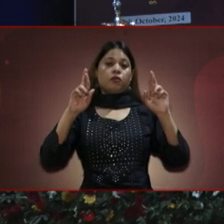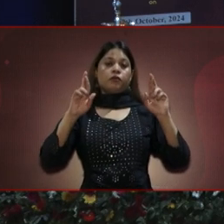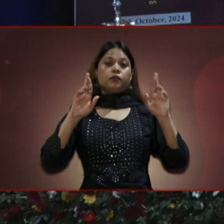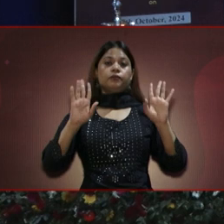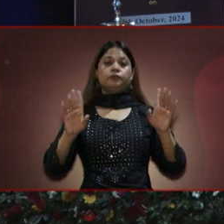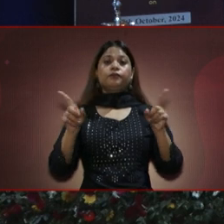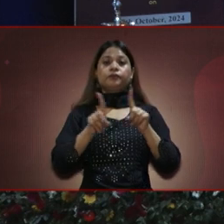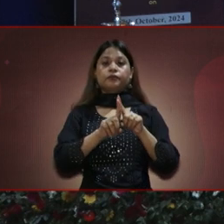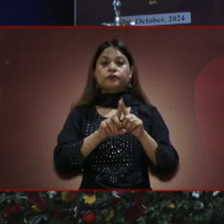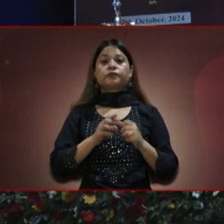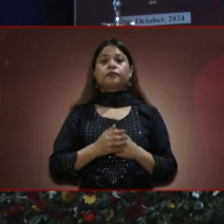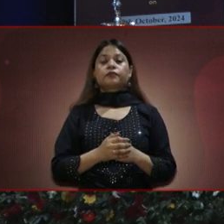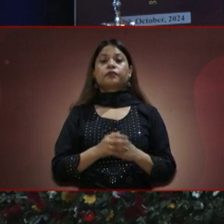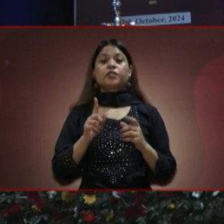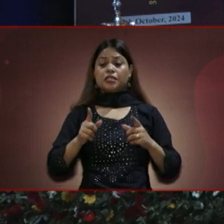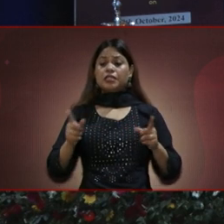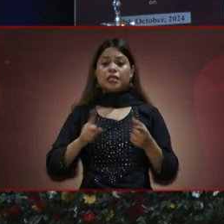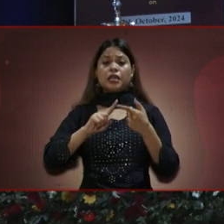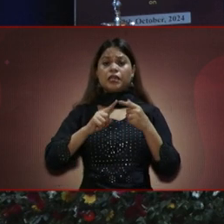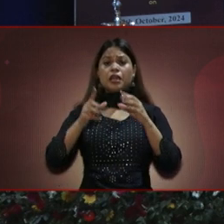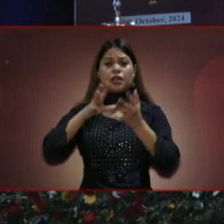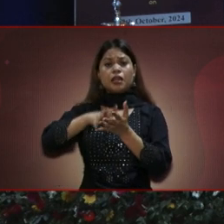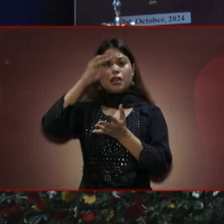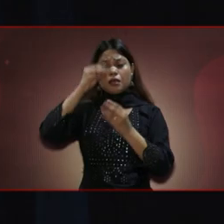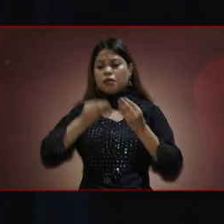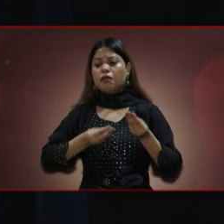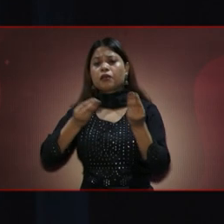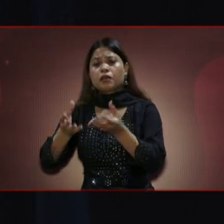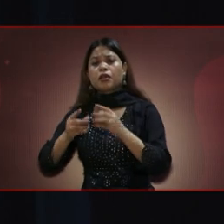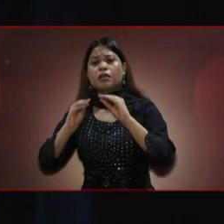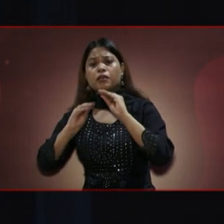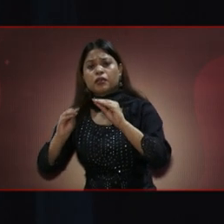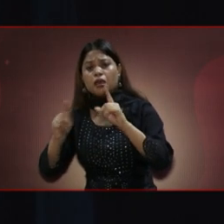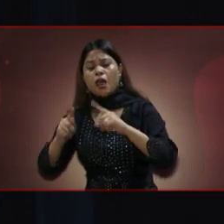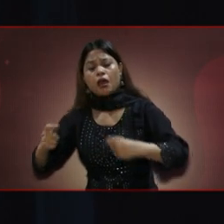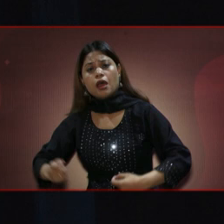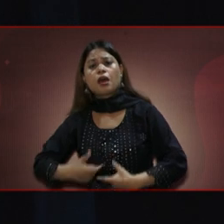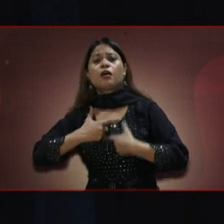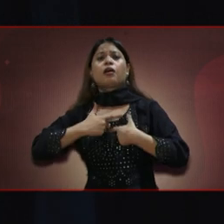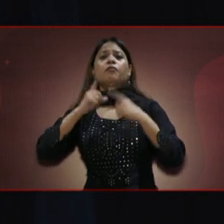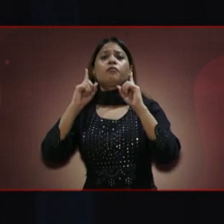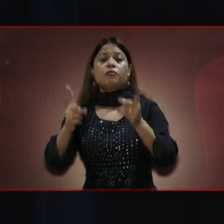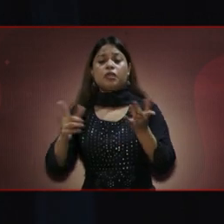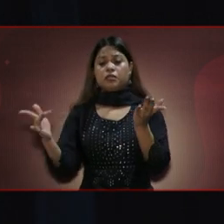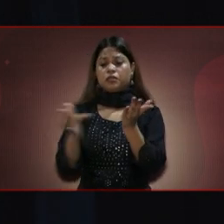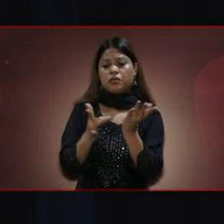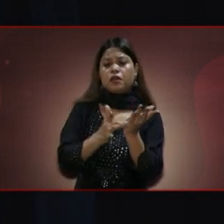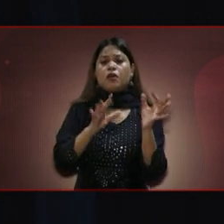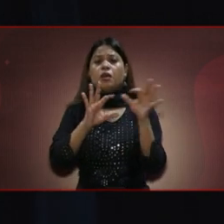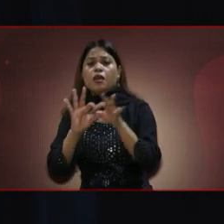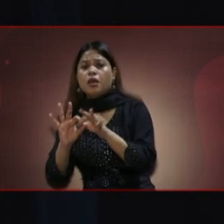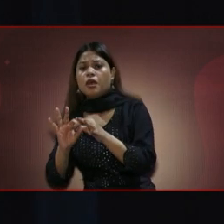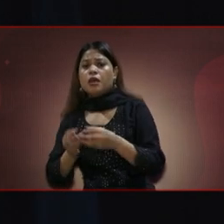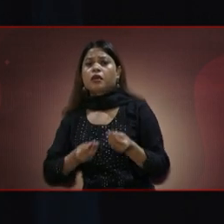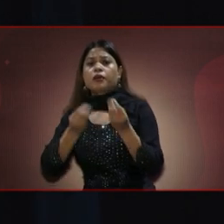उनको हमें जॉयफुल लर्निंग करवानी है, उनको हमें टेक्नोलॉजी ड्रिवन व्यवस्था